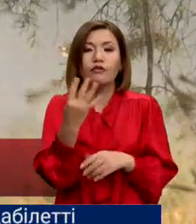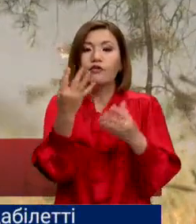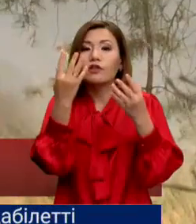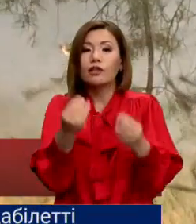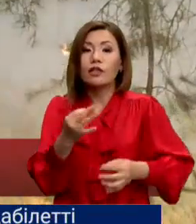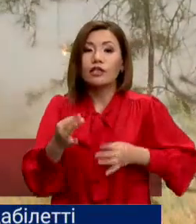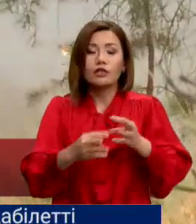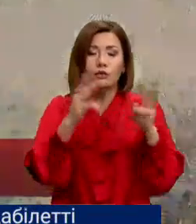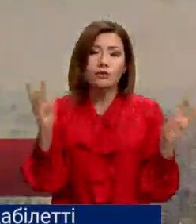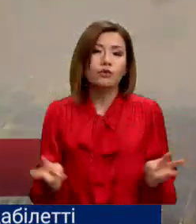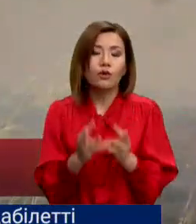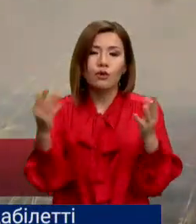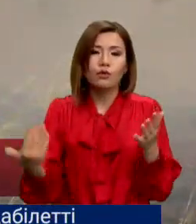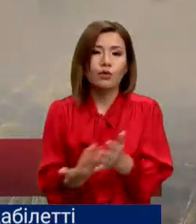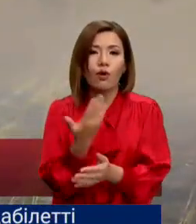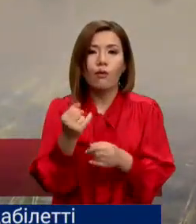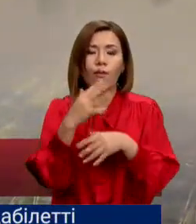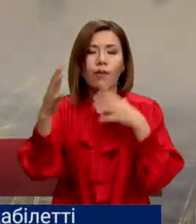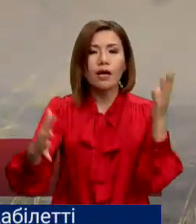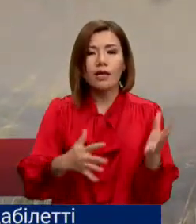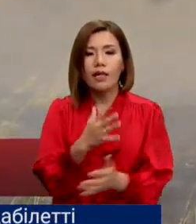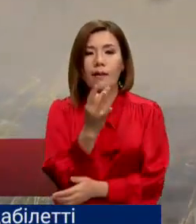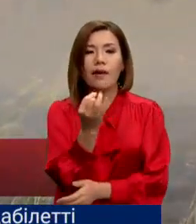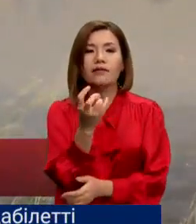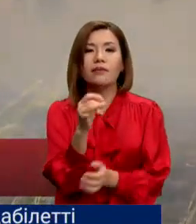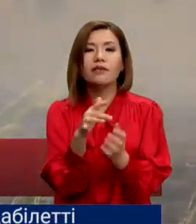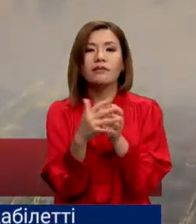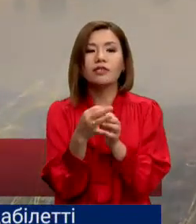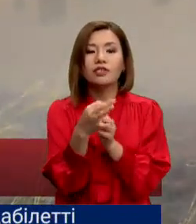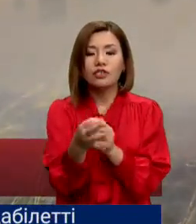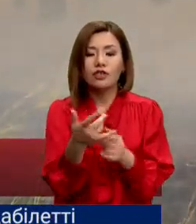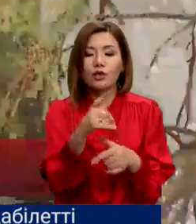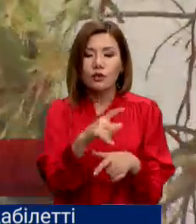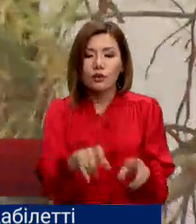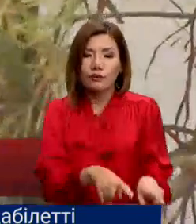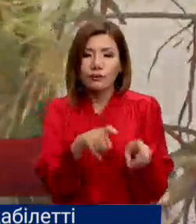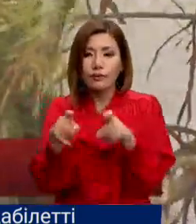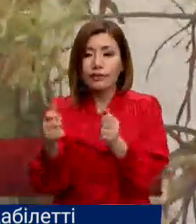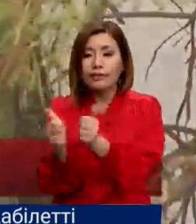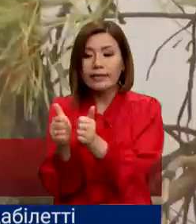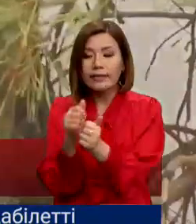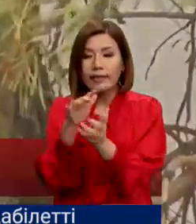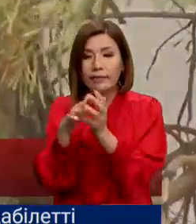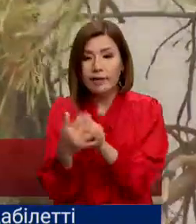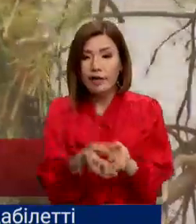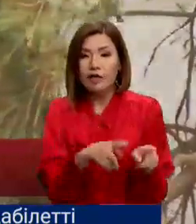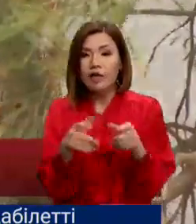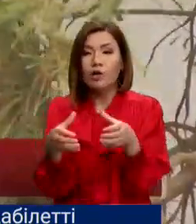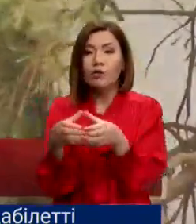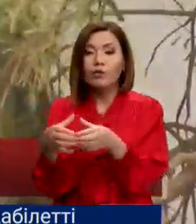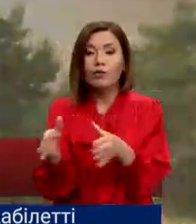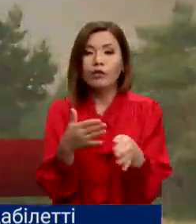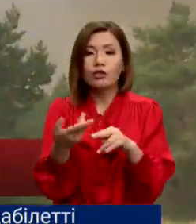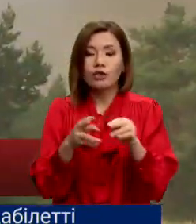Сегодня он вспыхнул с новой силой близ села Басаман. Людей срочно эвакуировали в соседнее село и провели перегруппировку